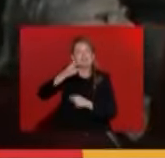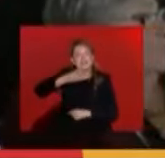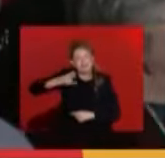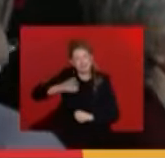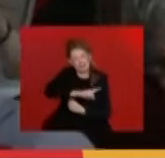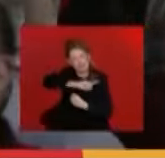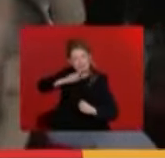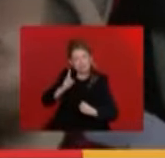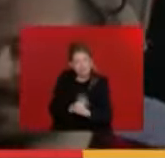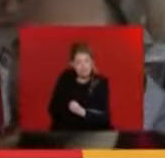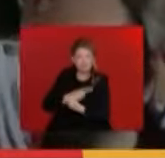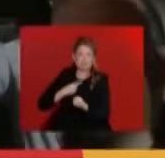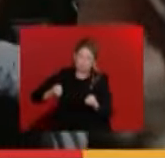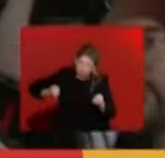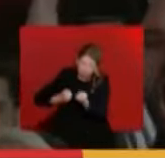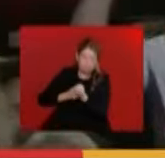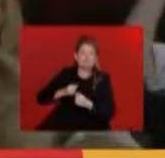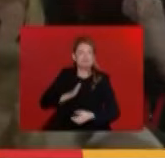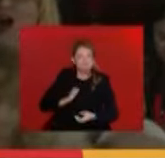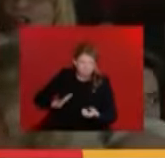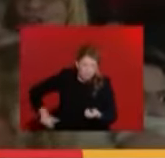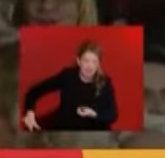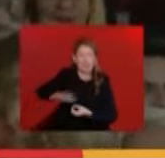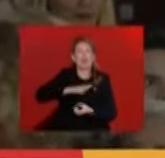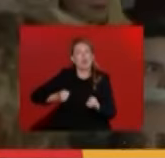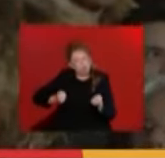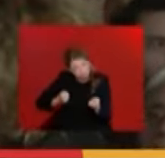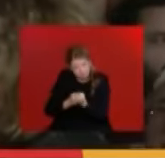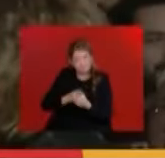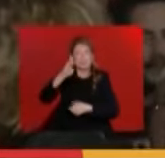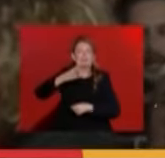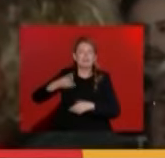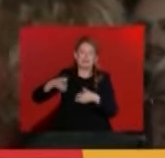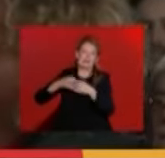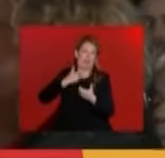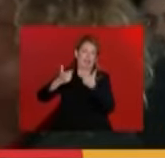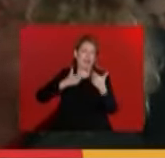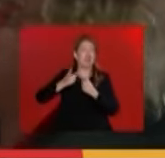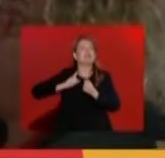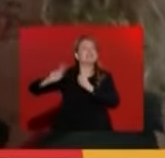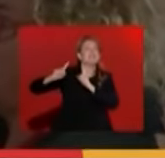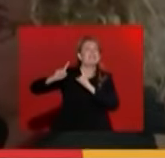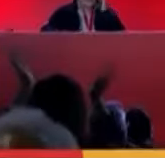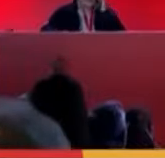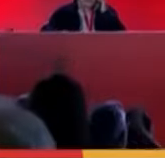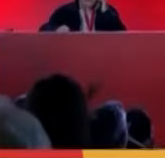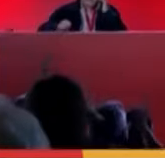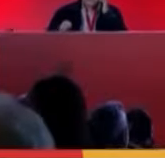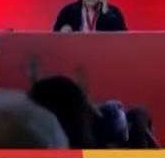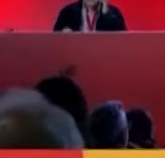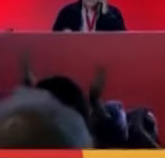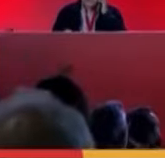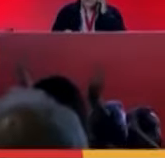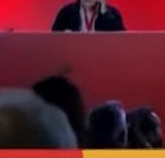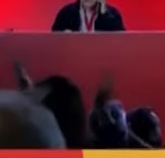Μπορείς να το επαναλάβεις. Αν υπάρχει, λέω, διάθεση συνεργασίας στο χώρο, βλέπεις ότι να υπάρχει διάθεση συνεργασίας από κάποιον. Το λέω γενικότερα, όχι συνεργασία σε αυτό